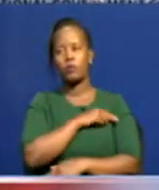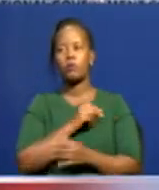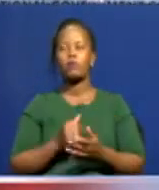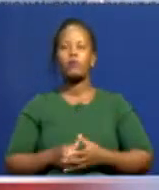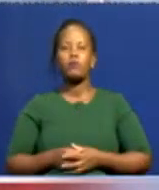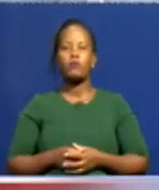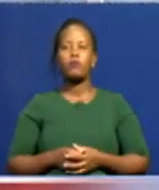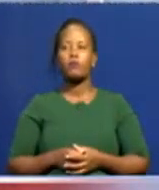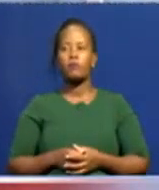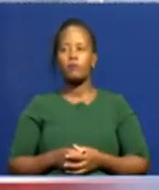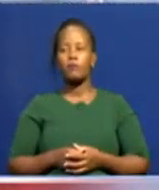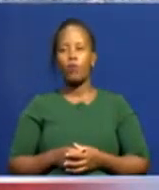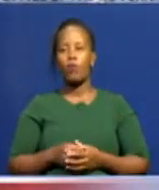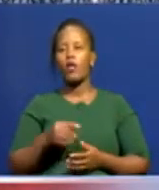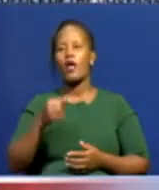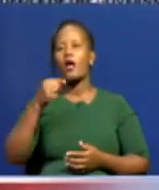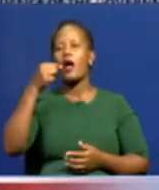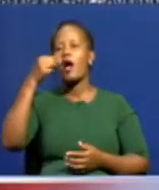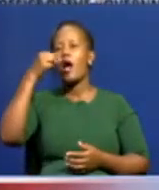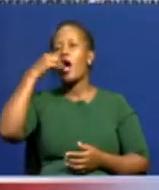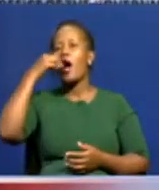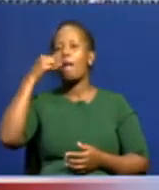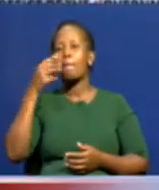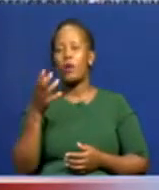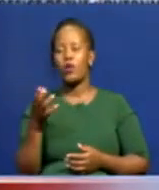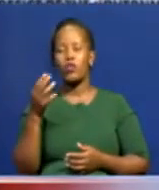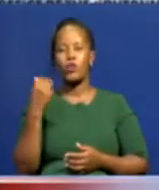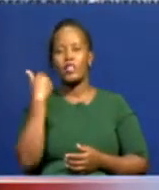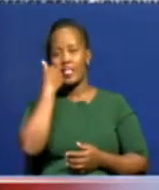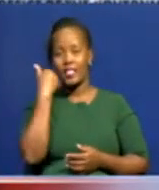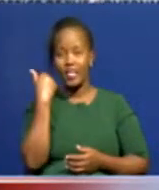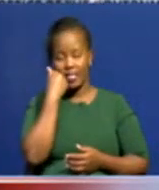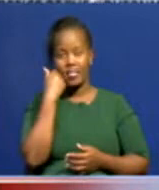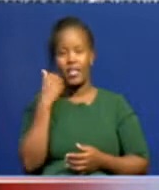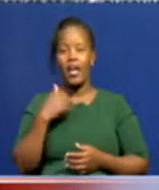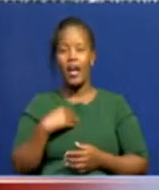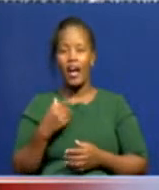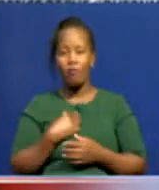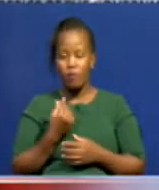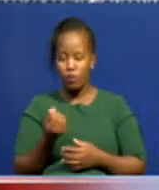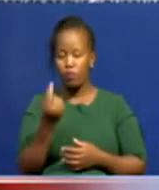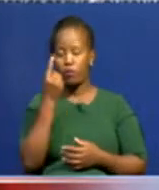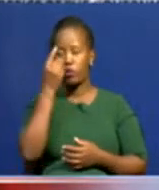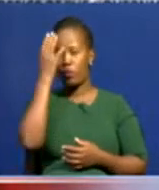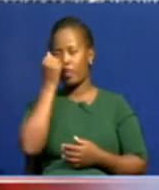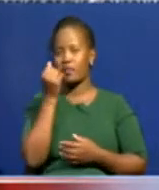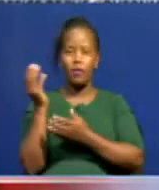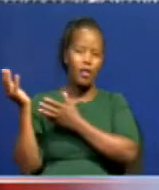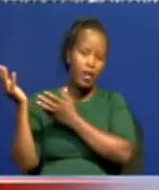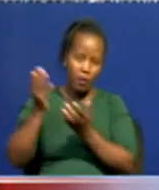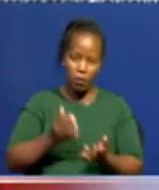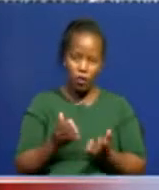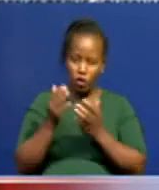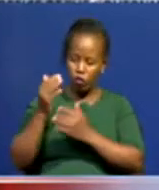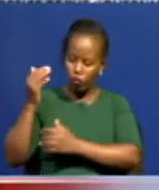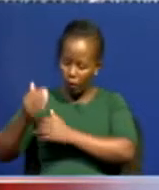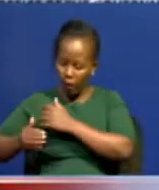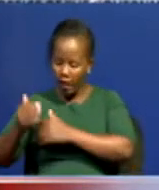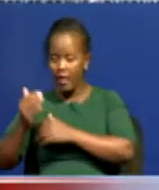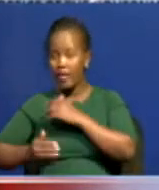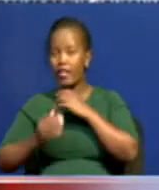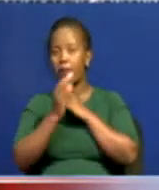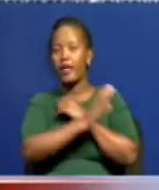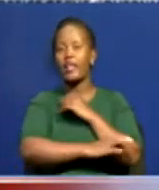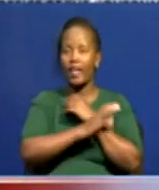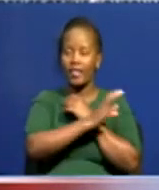The polio threats have been attributed to importation from a neighboring country and